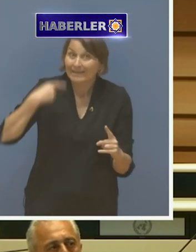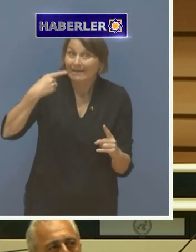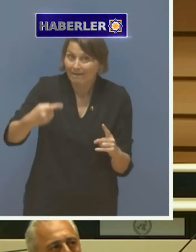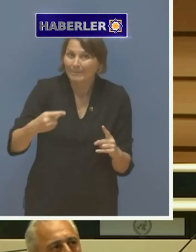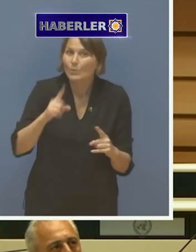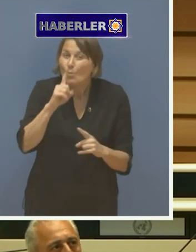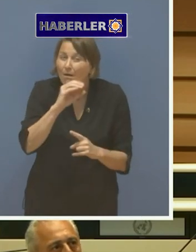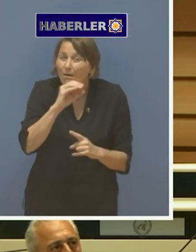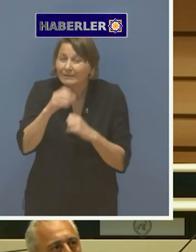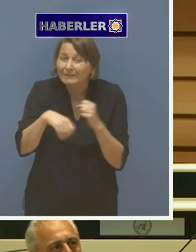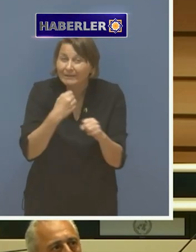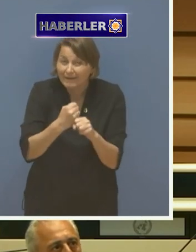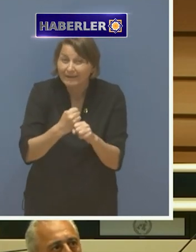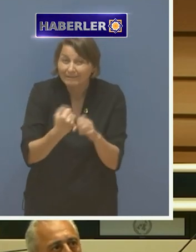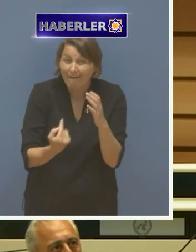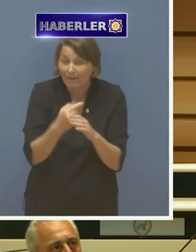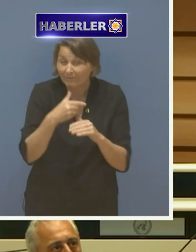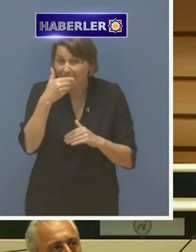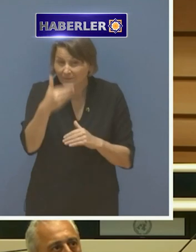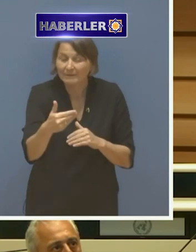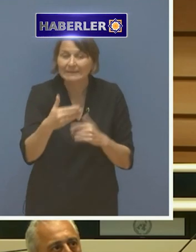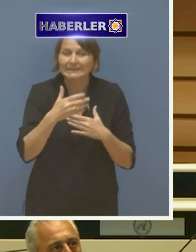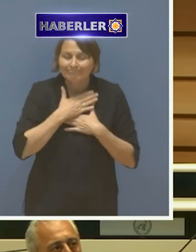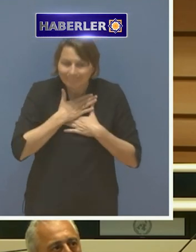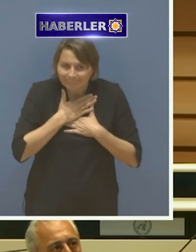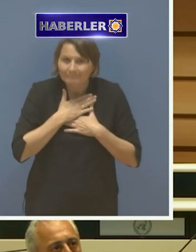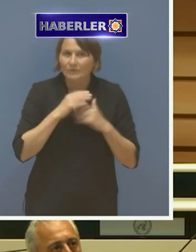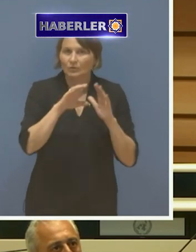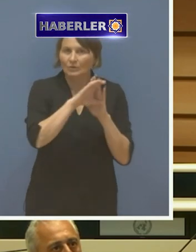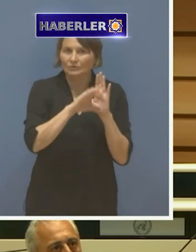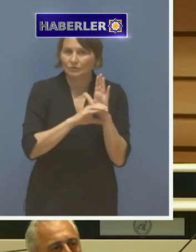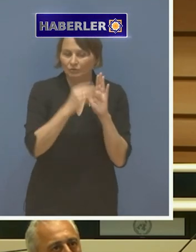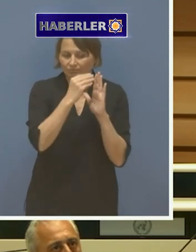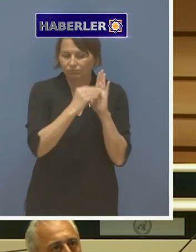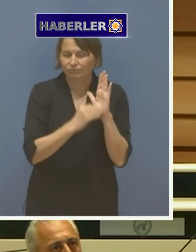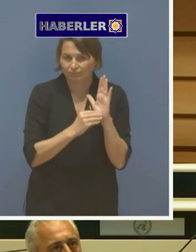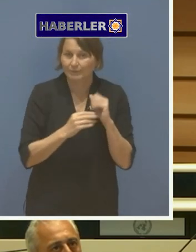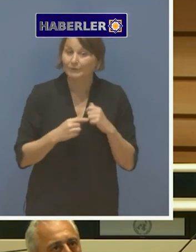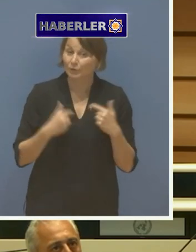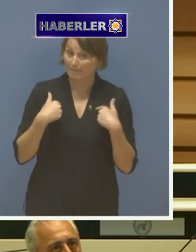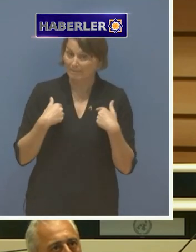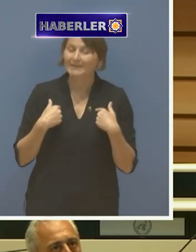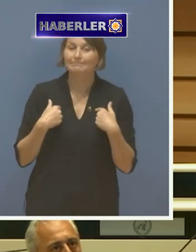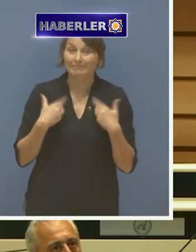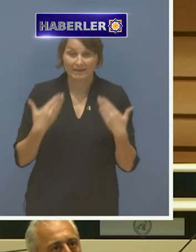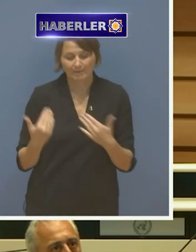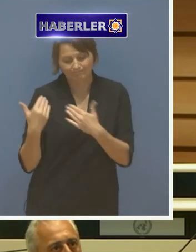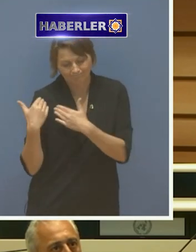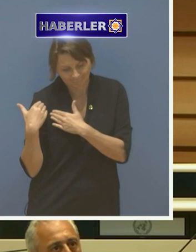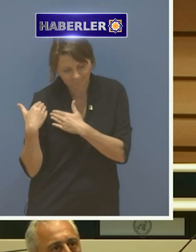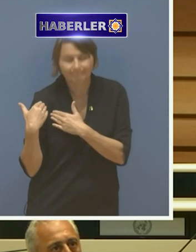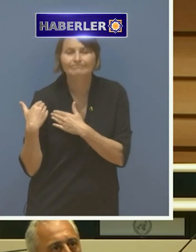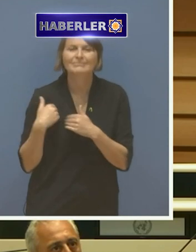halkların Dışişleri Bakanı olarak görev alma onuruna sahip olduğum hükümetimizin oluşumuna yol açtı.